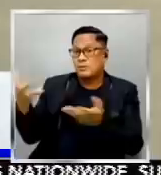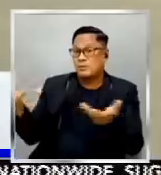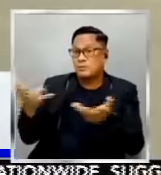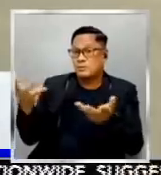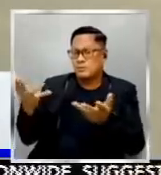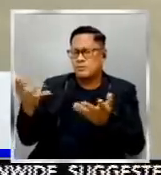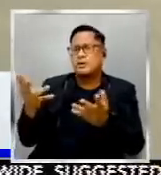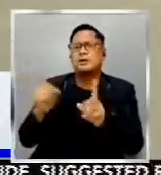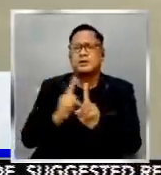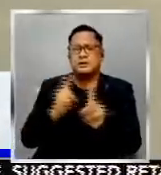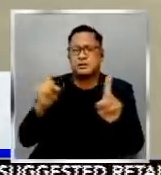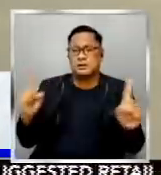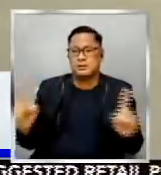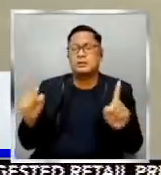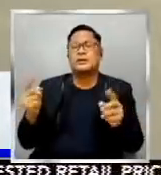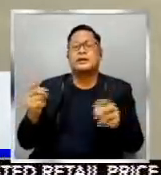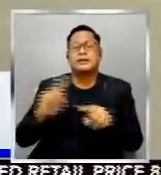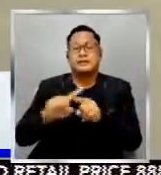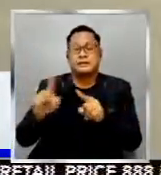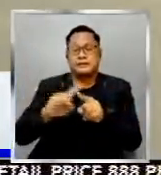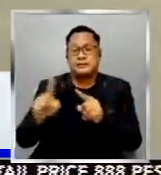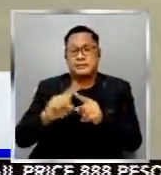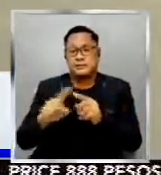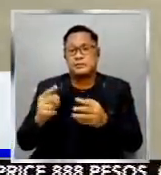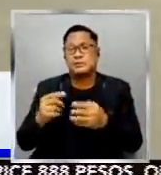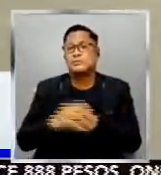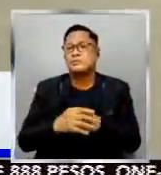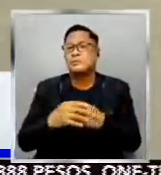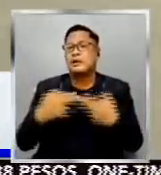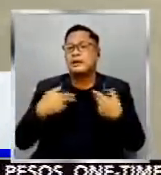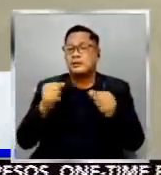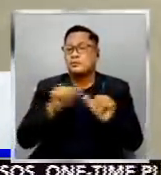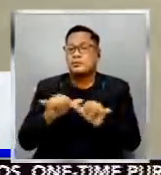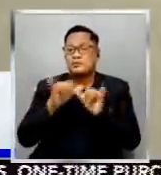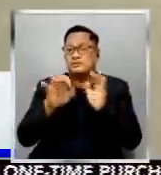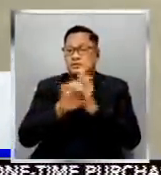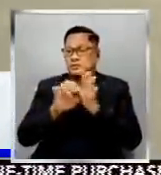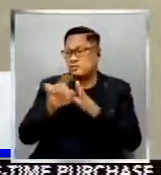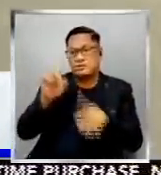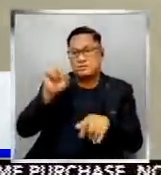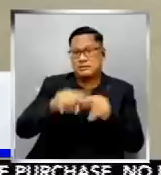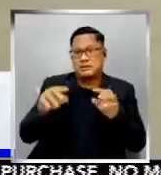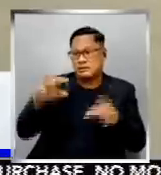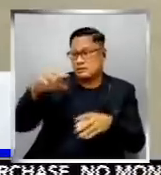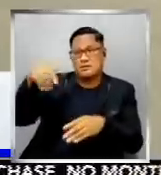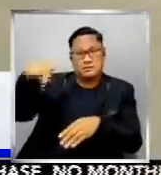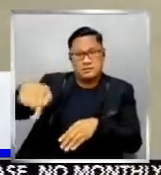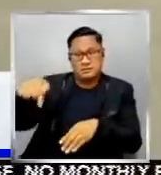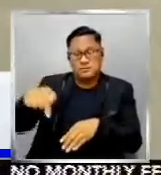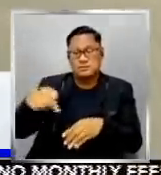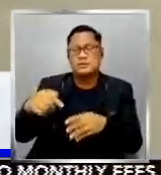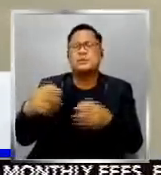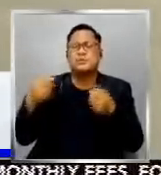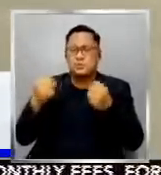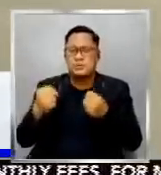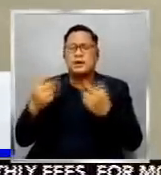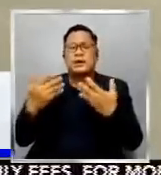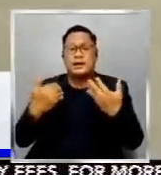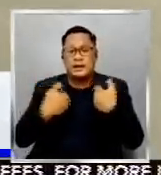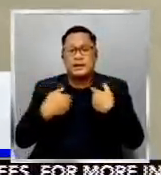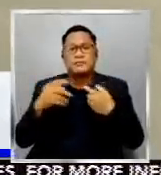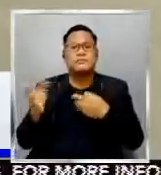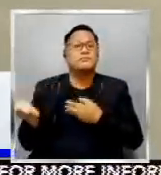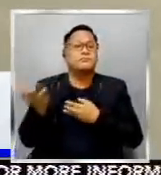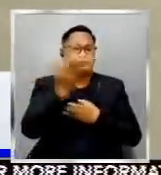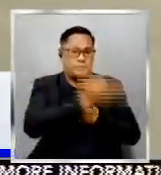at iba pang mga protocols. Ibig sabihin, kung hindi kasya sa mga presinto, ay dalhin na lang sa mga holding area gaya ng barangay hall o